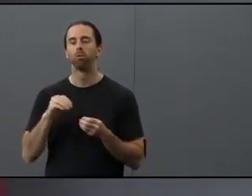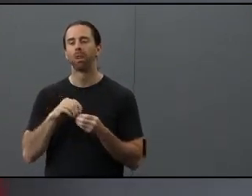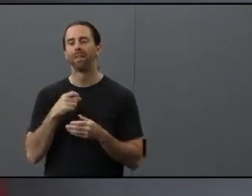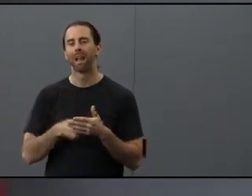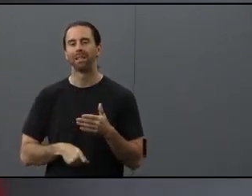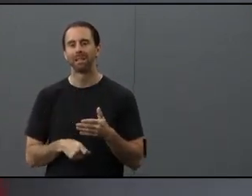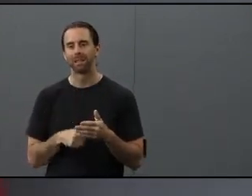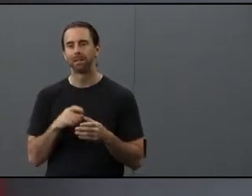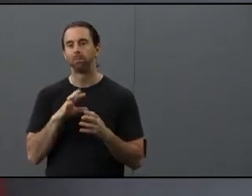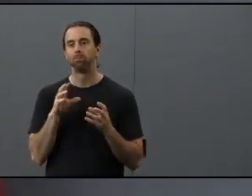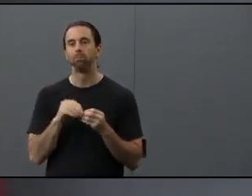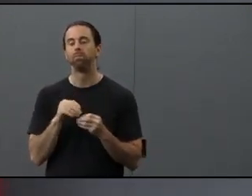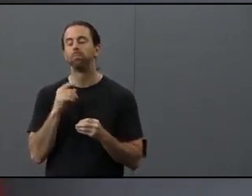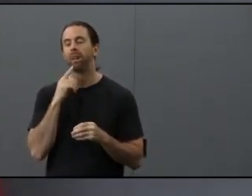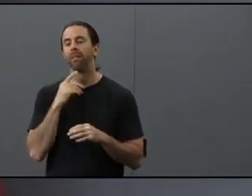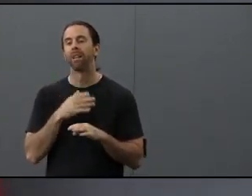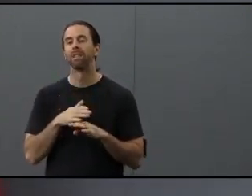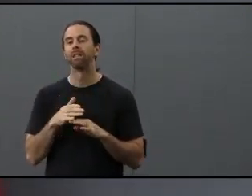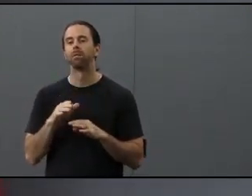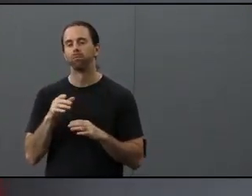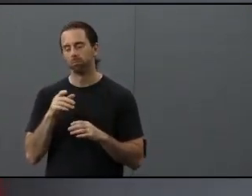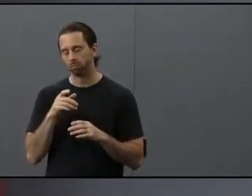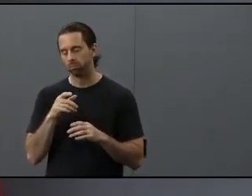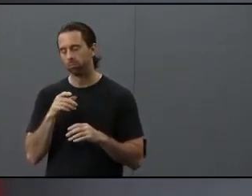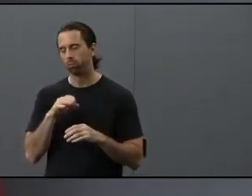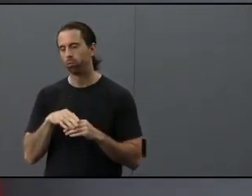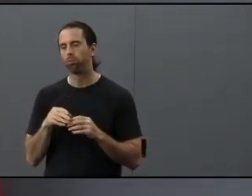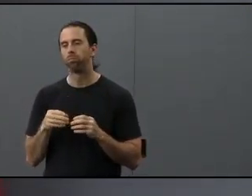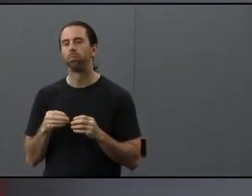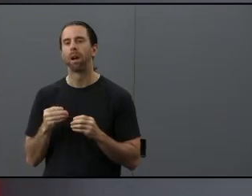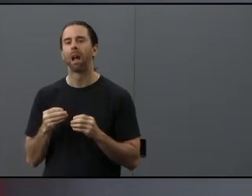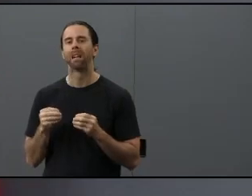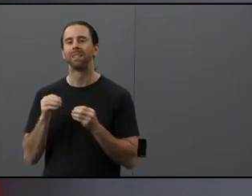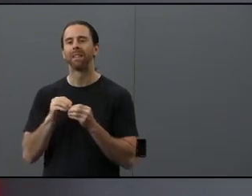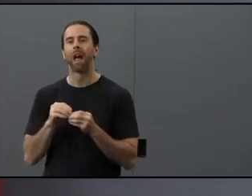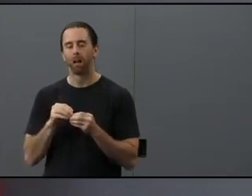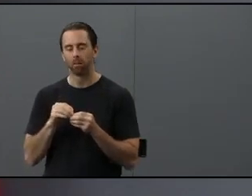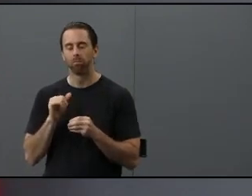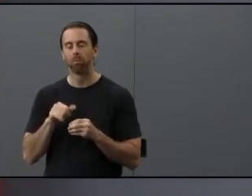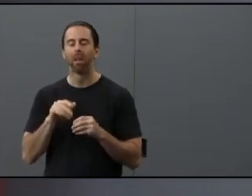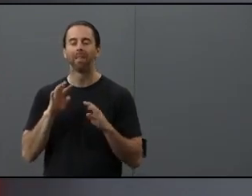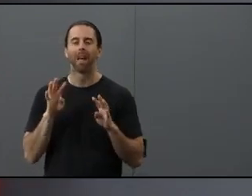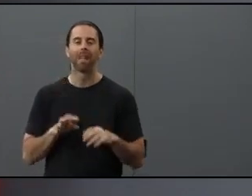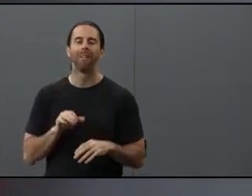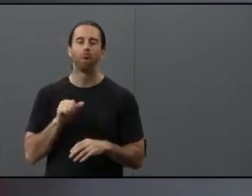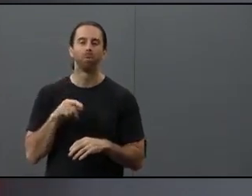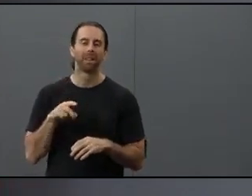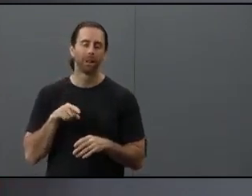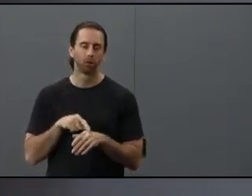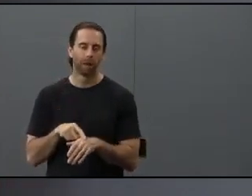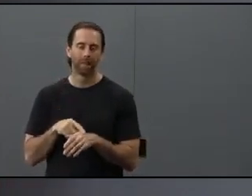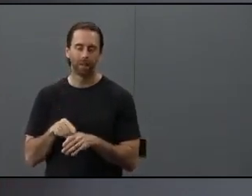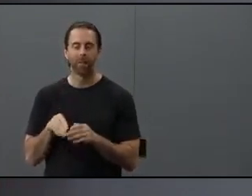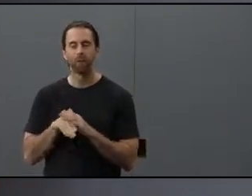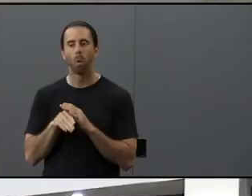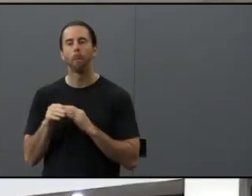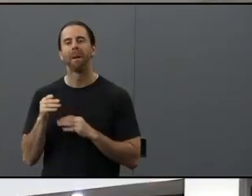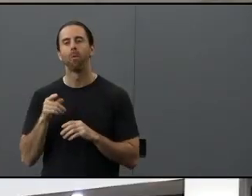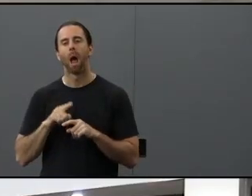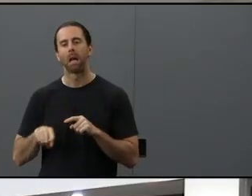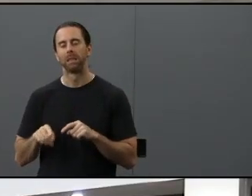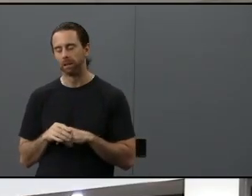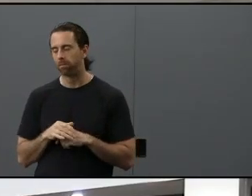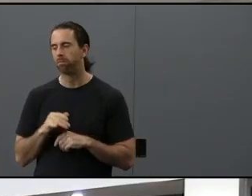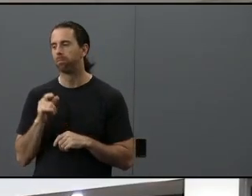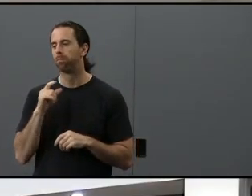taxes le tout financer à même l'excédent de fonctionnement affecté théâtre Alfonse et jardin fond de prévoyance merci merci donc